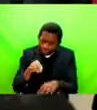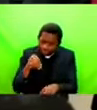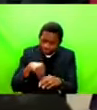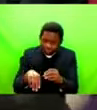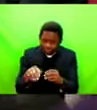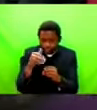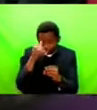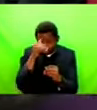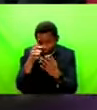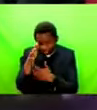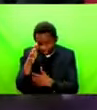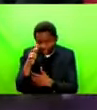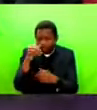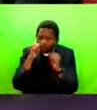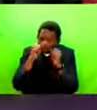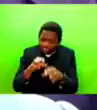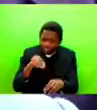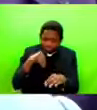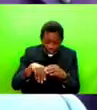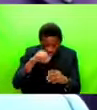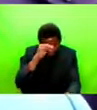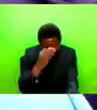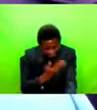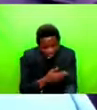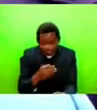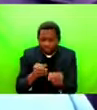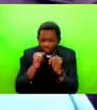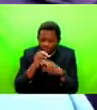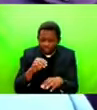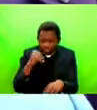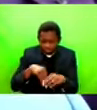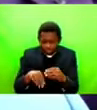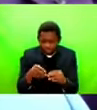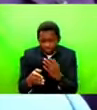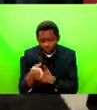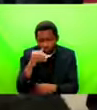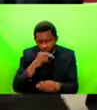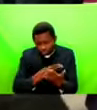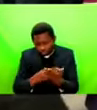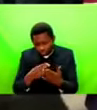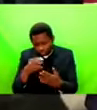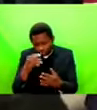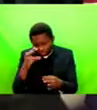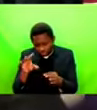shiramo. Wenyami oba. Ewe ye shiramo. Wenyami unkunkun. Sendi ya wa mwenimu no.